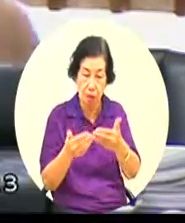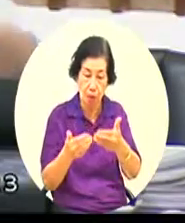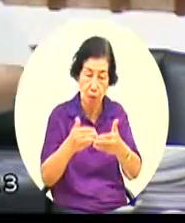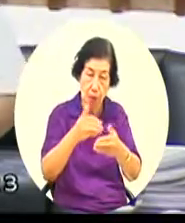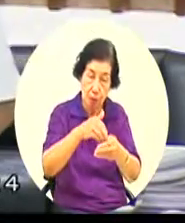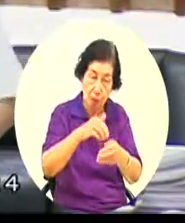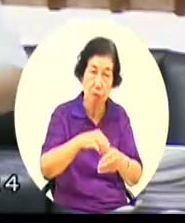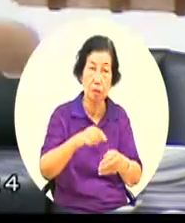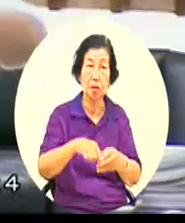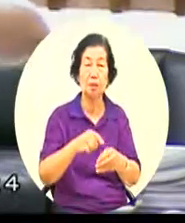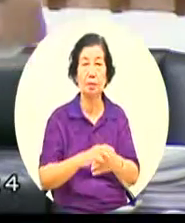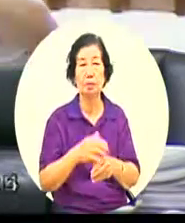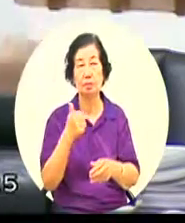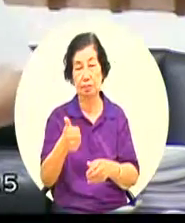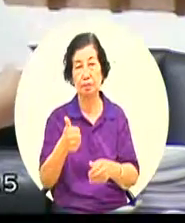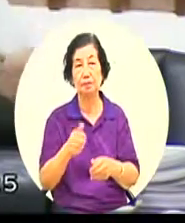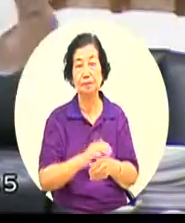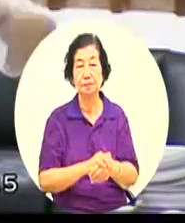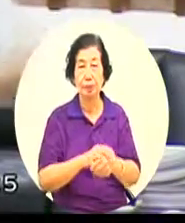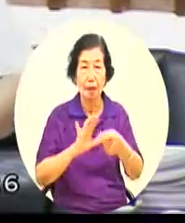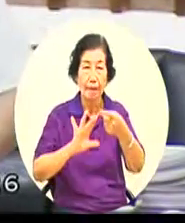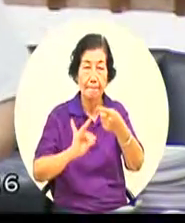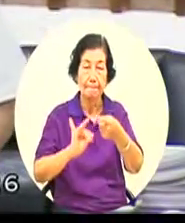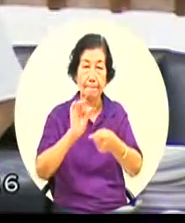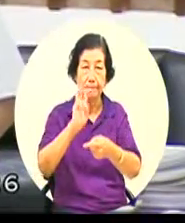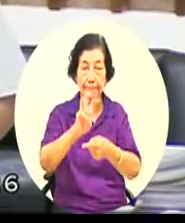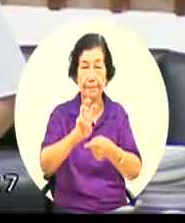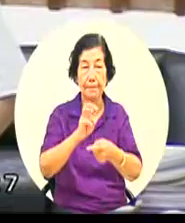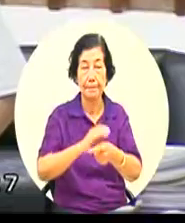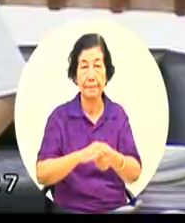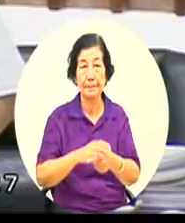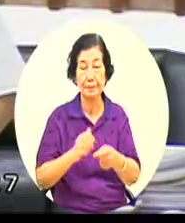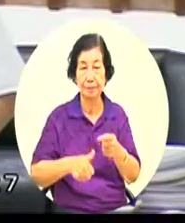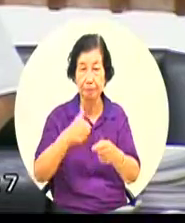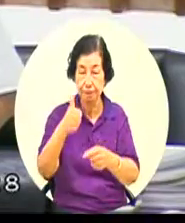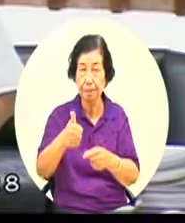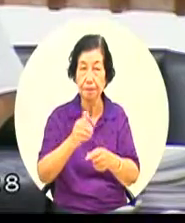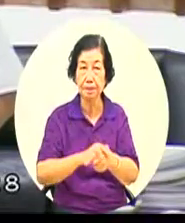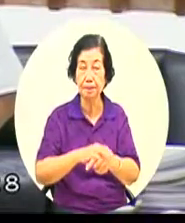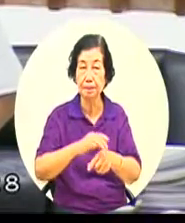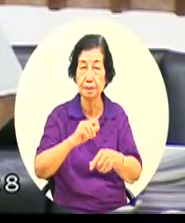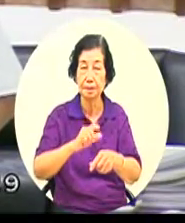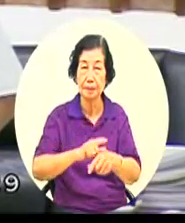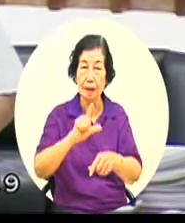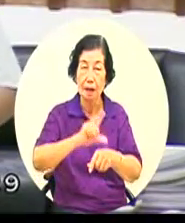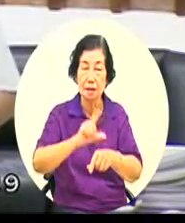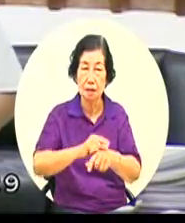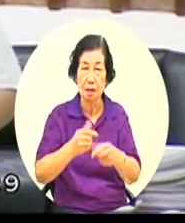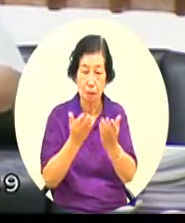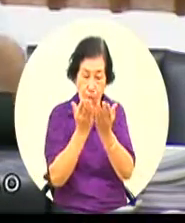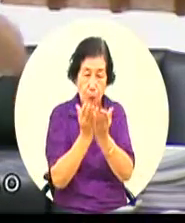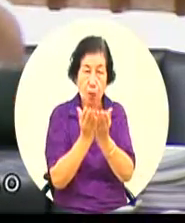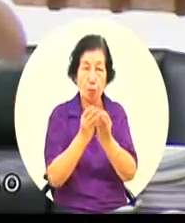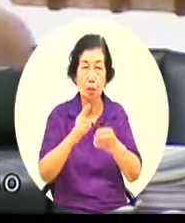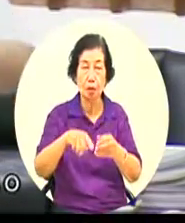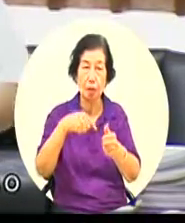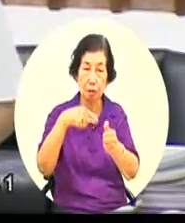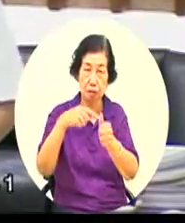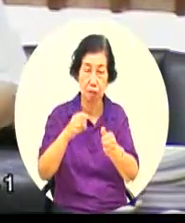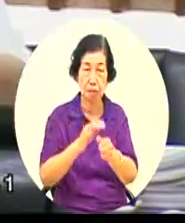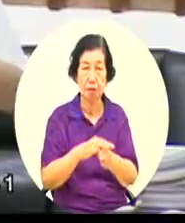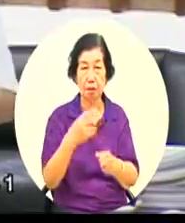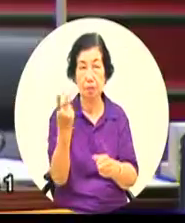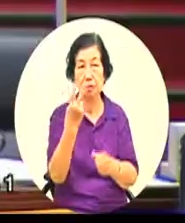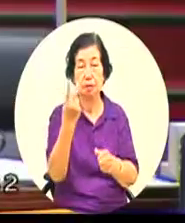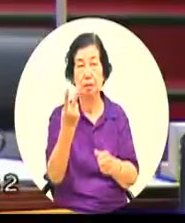然要花钱，30%以上的学生花钱去上课了，你就干脆就是上升学考试的科目，教什么呢？教两种。